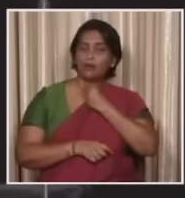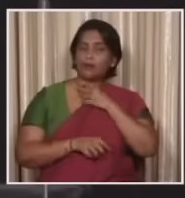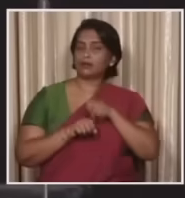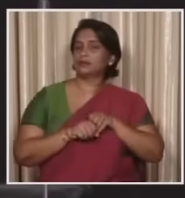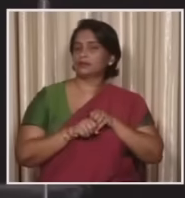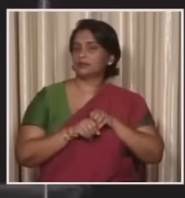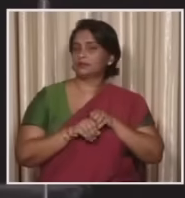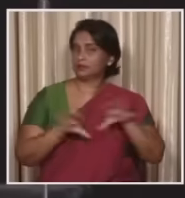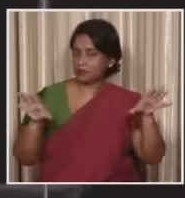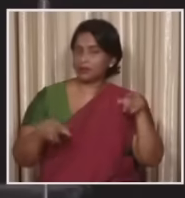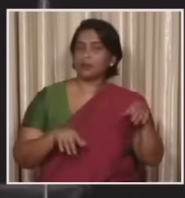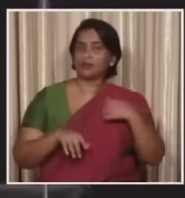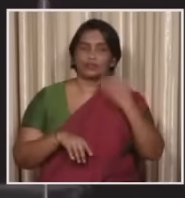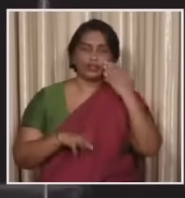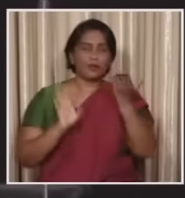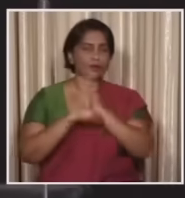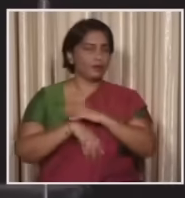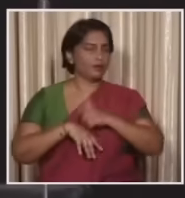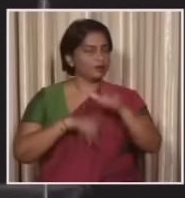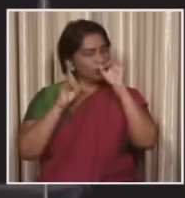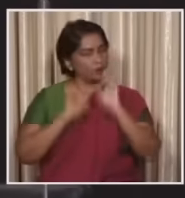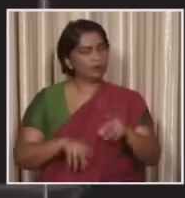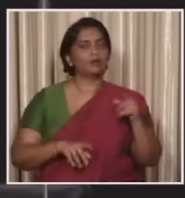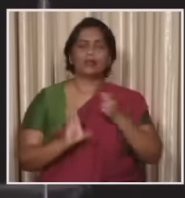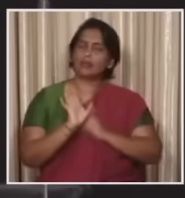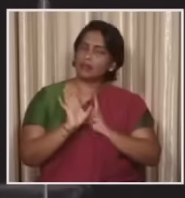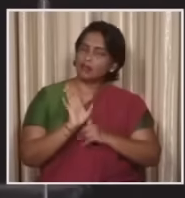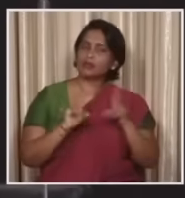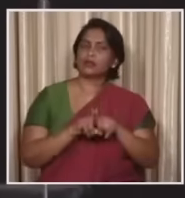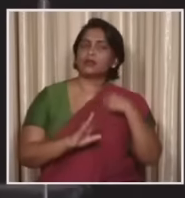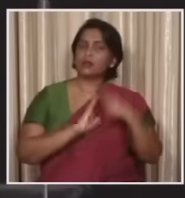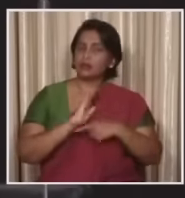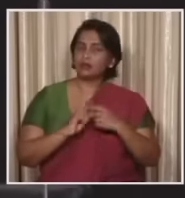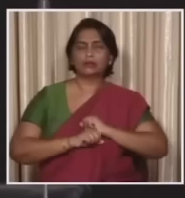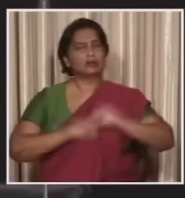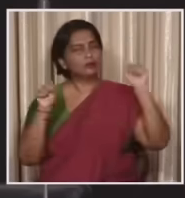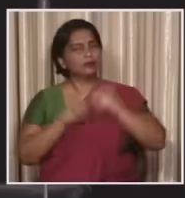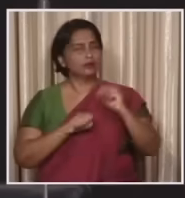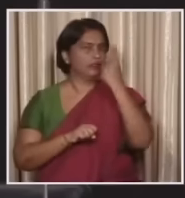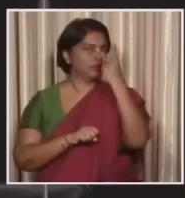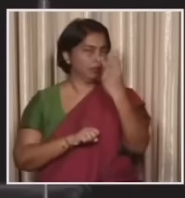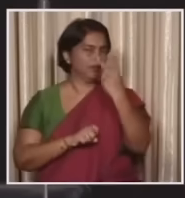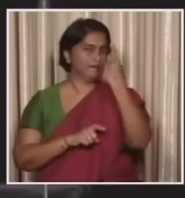වපුරලා, අපි දැක්ක පහුගිය කාලෙත් එහෙමයි, හැමදාමත් එහෙමයි. මේ රටේ කැරළි දෙකක් නිසා